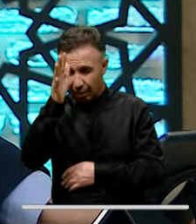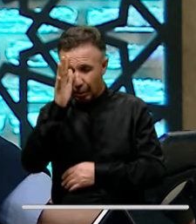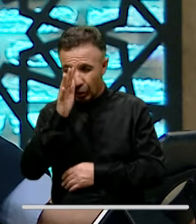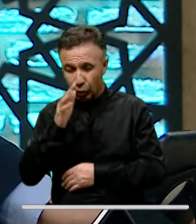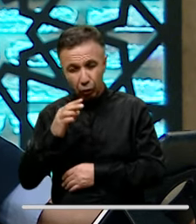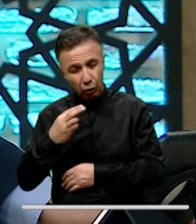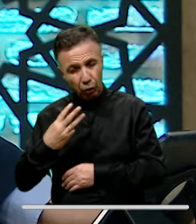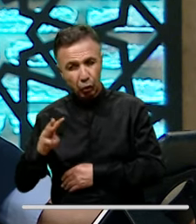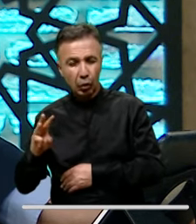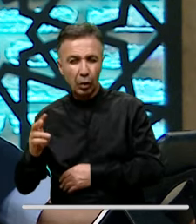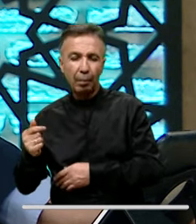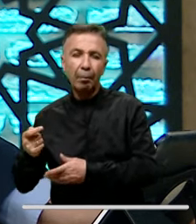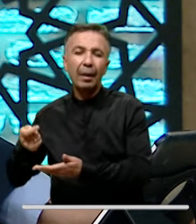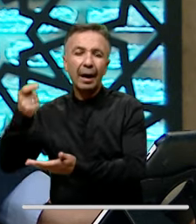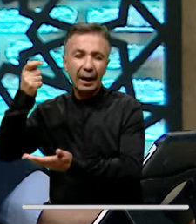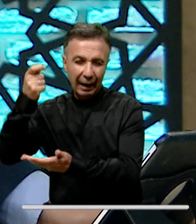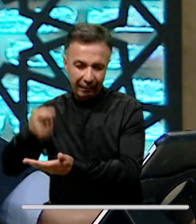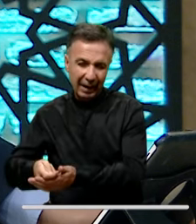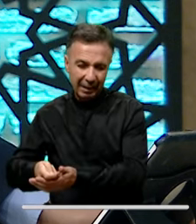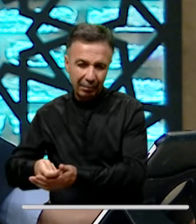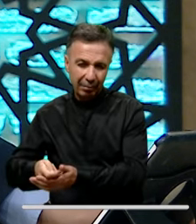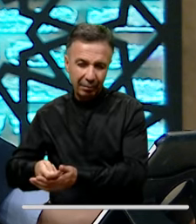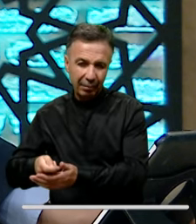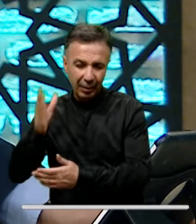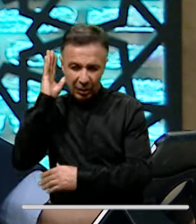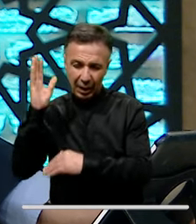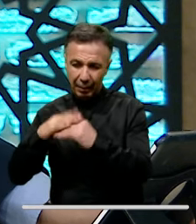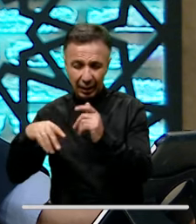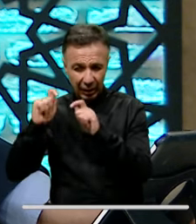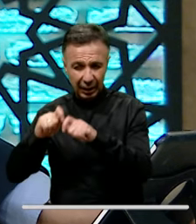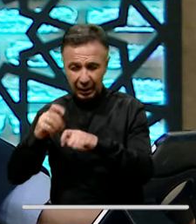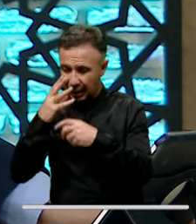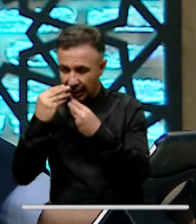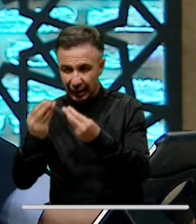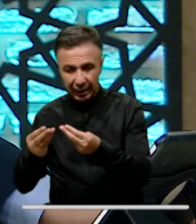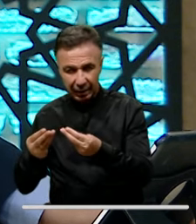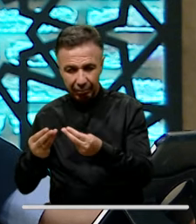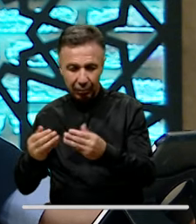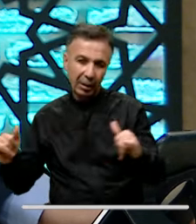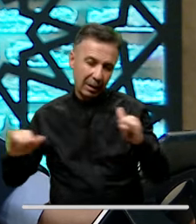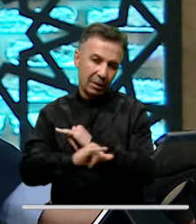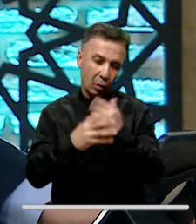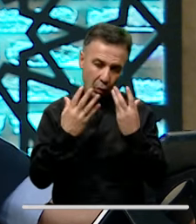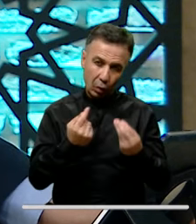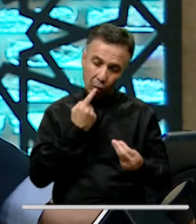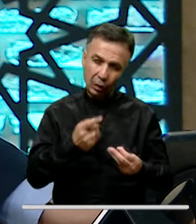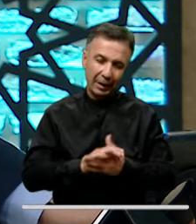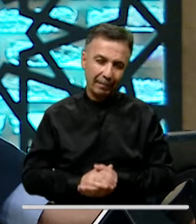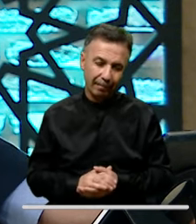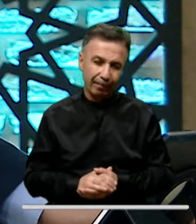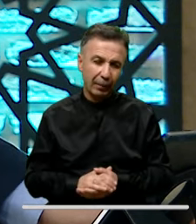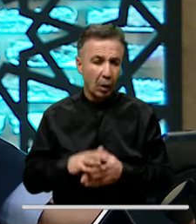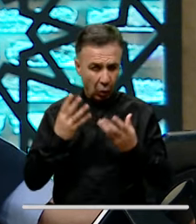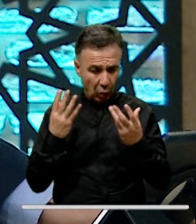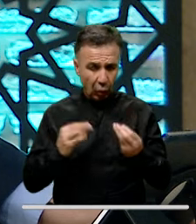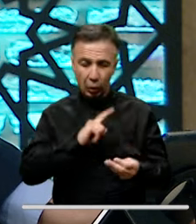yaşıyor. 500 Euro'yu bir cami inşaatına bağışladım. Buna karşılık gelsin diye böyle bir niyette ben